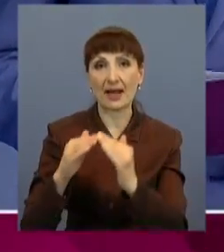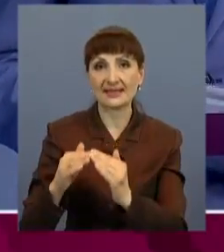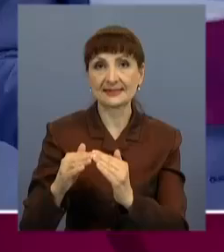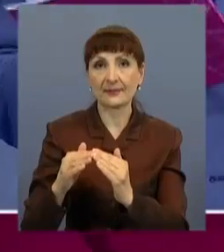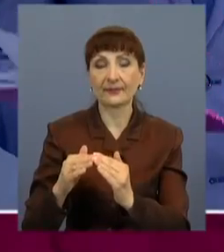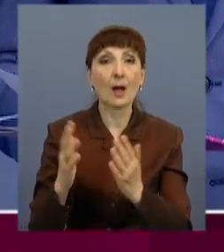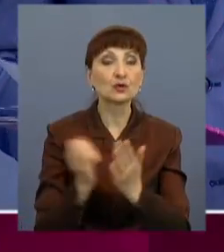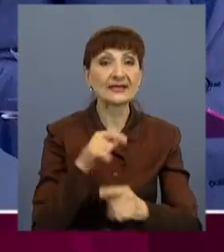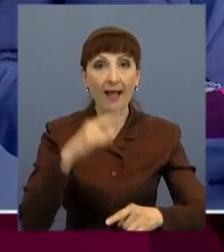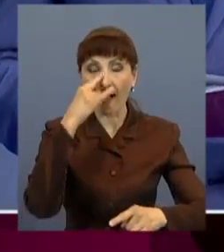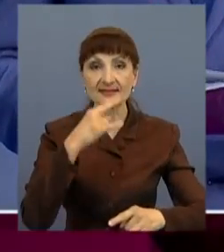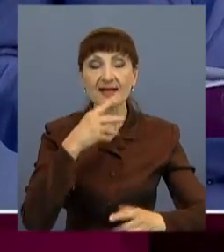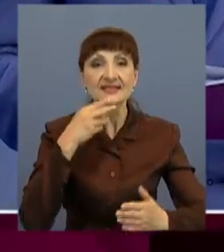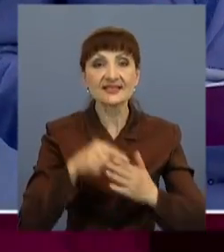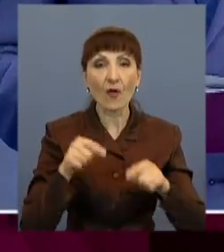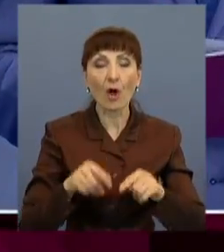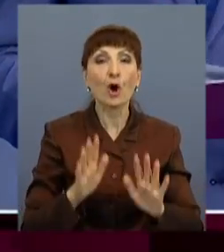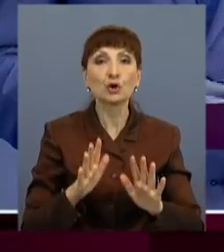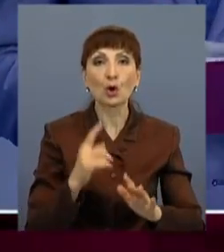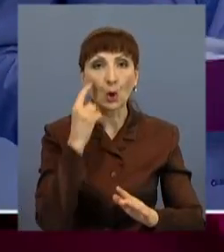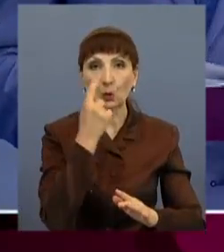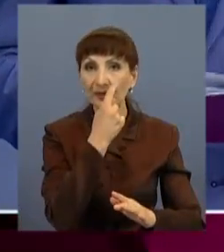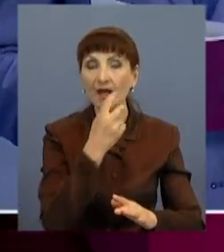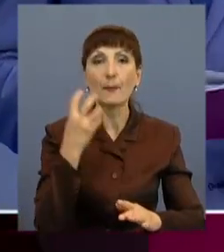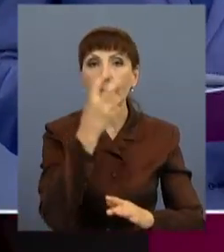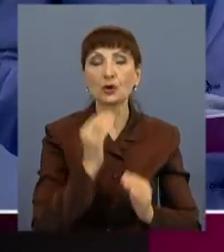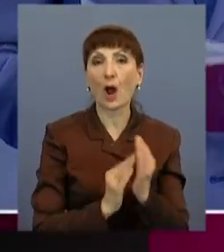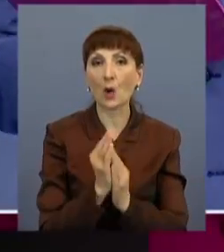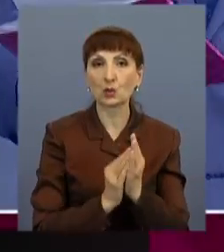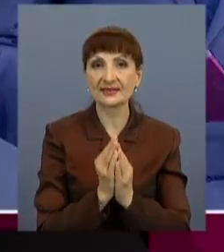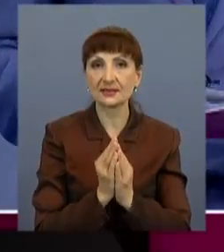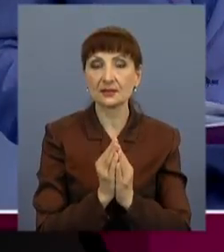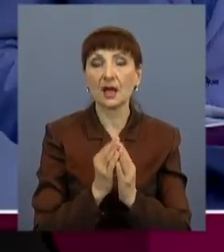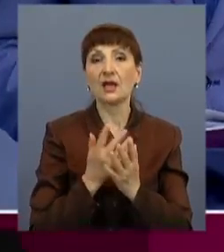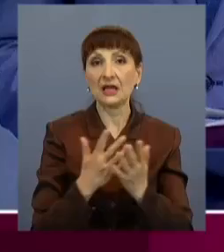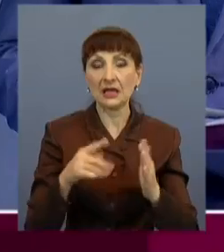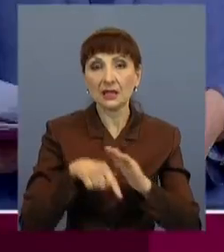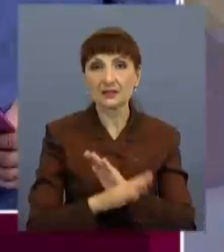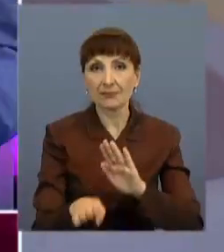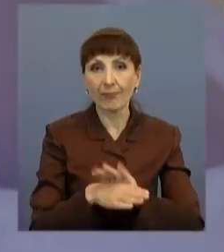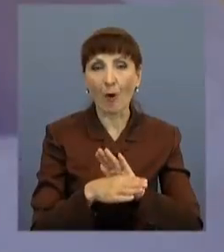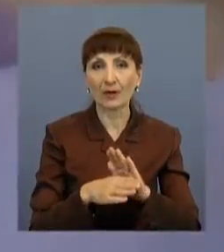Получается, что из казахстанского сейчас на рынке только клубника, помидоры, огурцы и продукты из погреба.